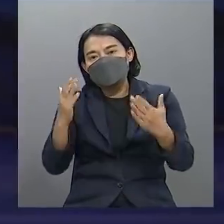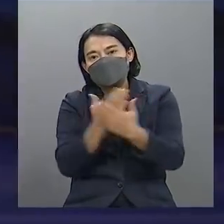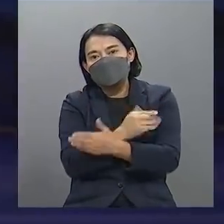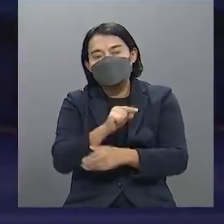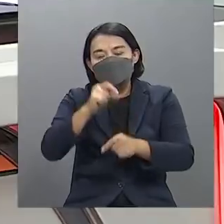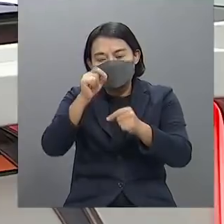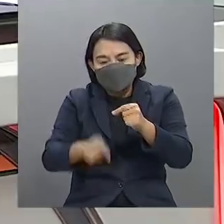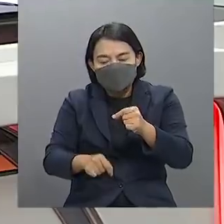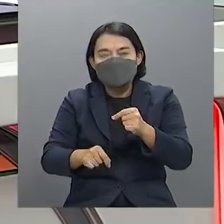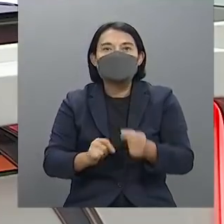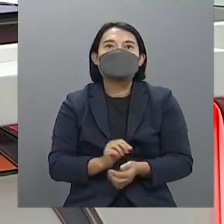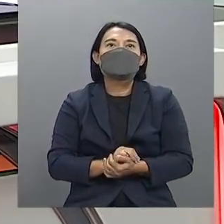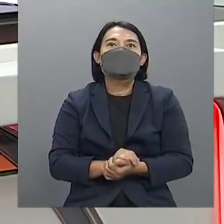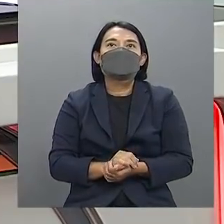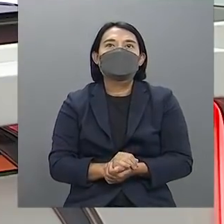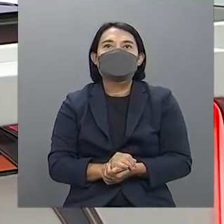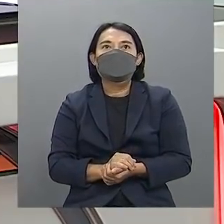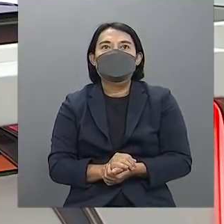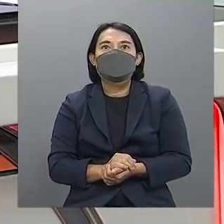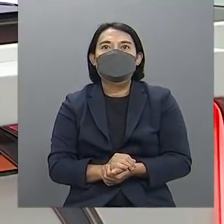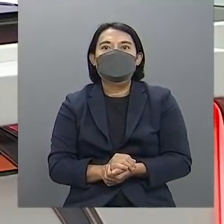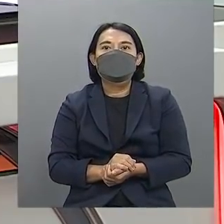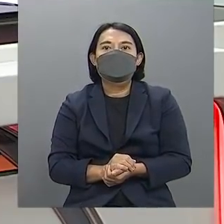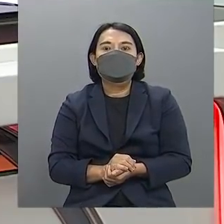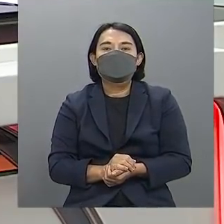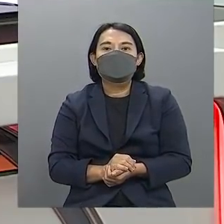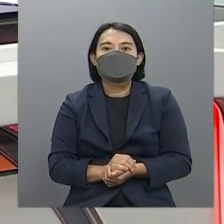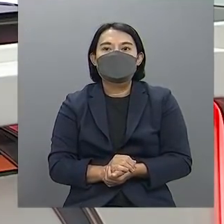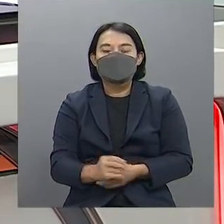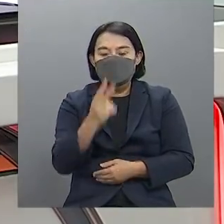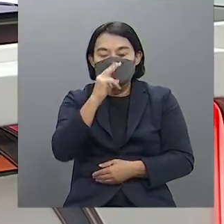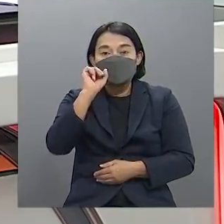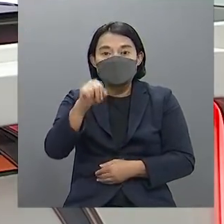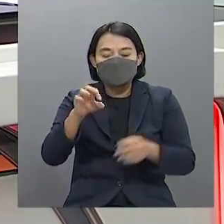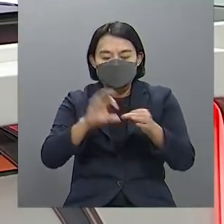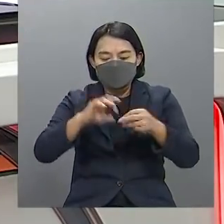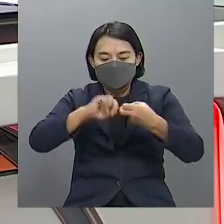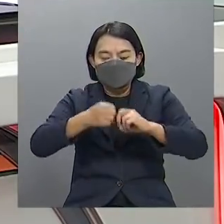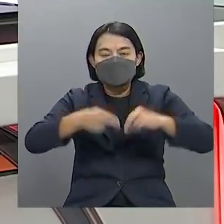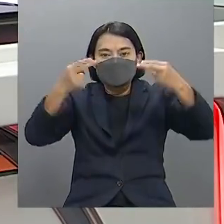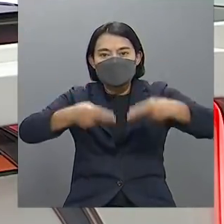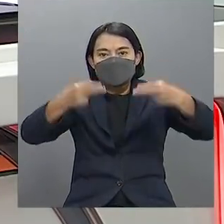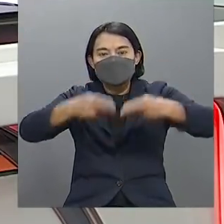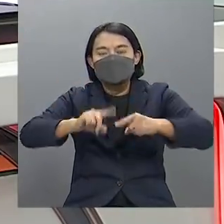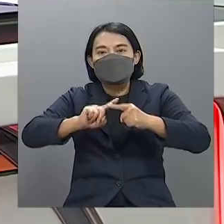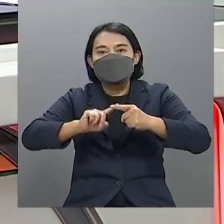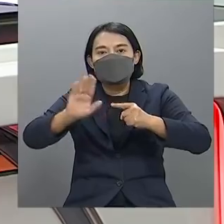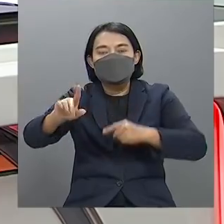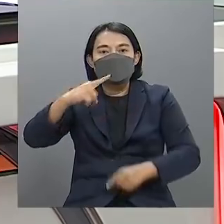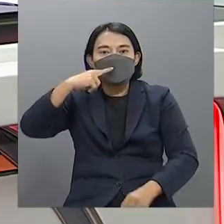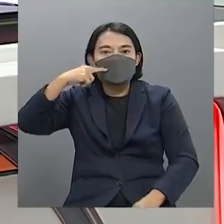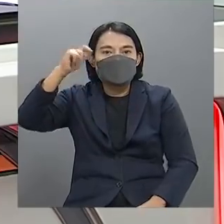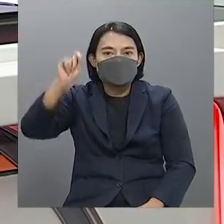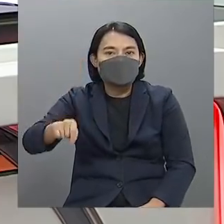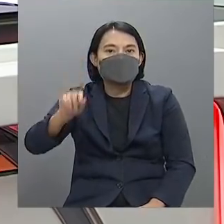ค่ะ คุณผู้ชมน่าจะเห็นแล้วนะคะว่าสงครามที่มันเกิดขึ้นจริงๆจำกัดพื้นที่นะเฉพาะอยู่ในยูเครนเท่านั้นแต่ว่าตอนนี้เนี่ยผลกระ